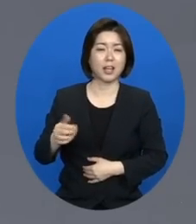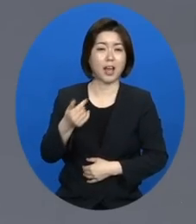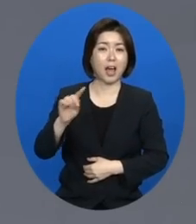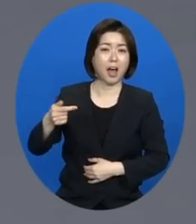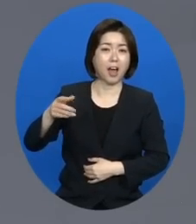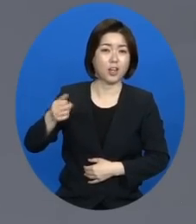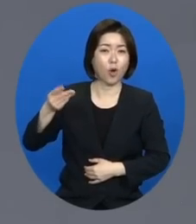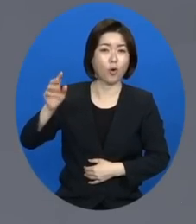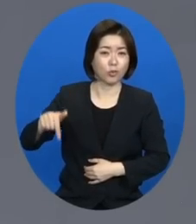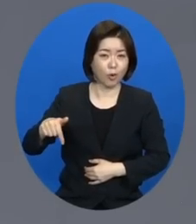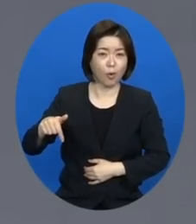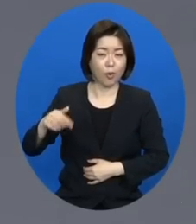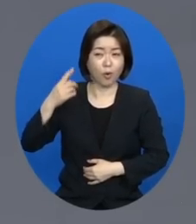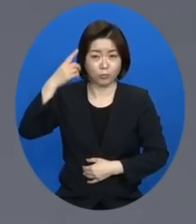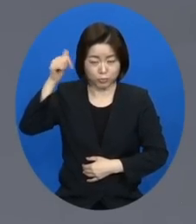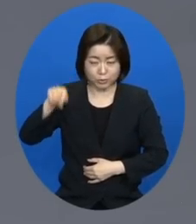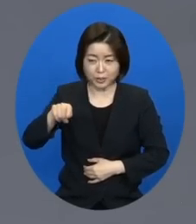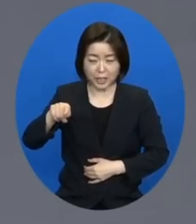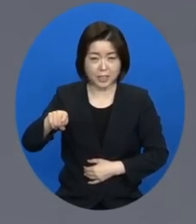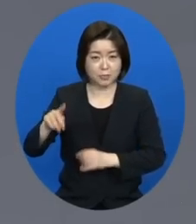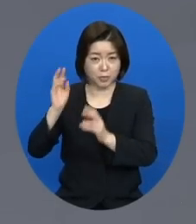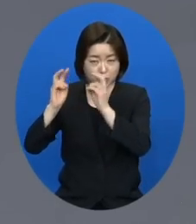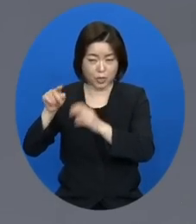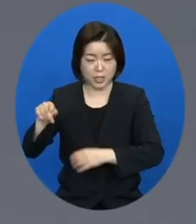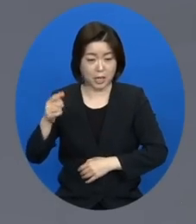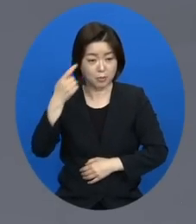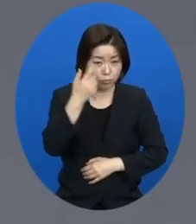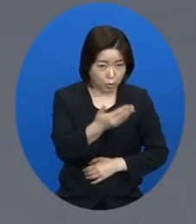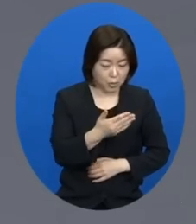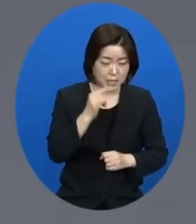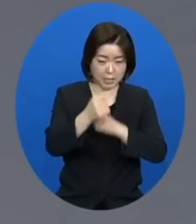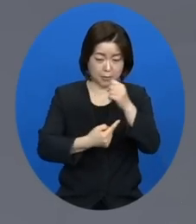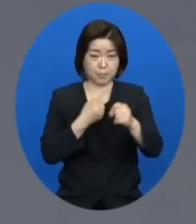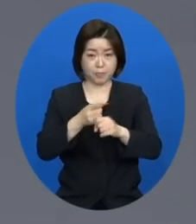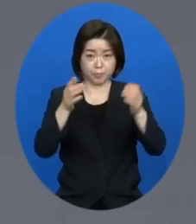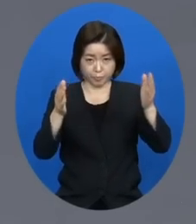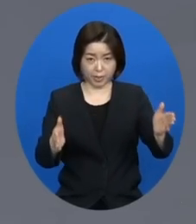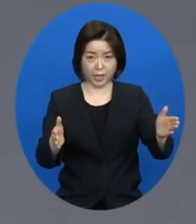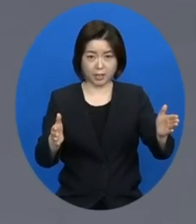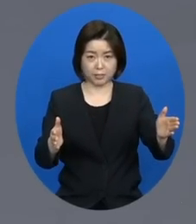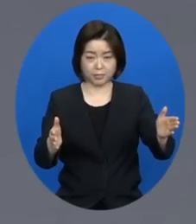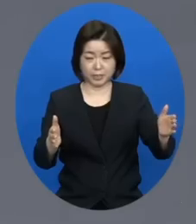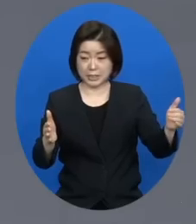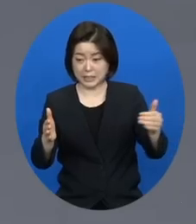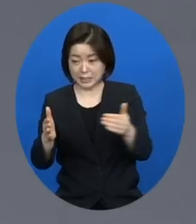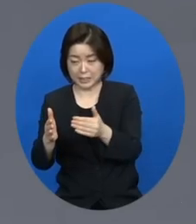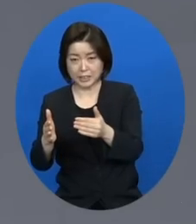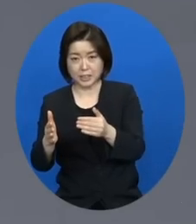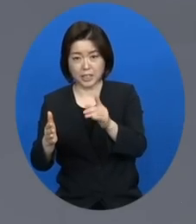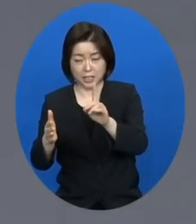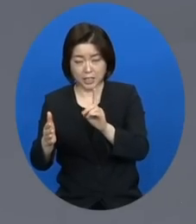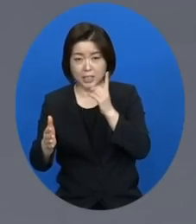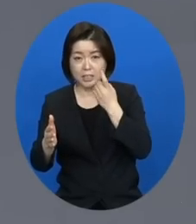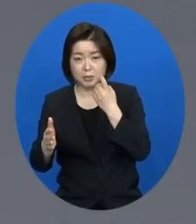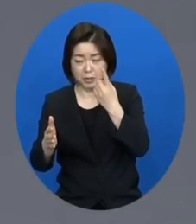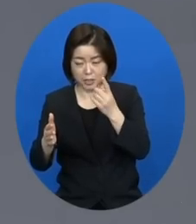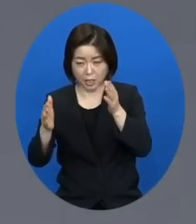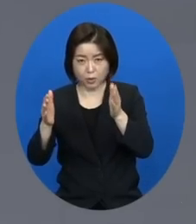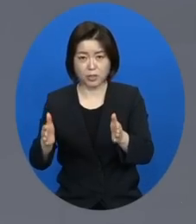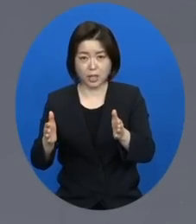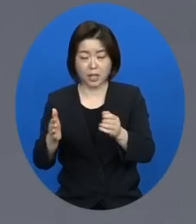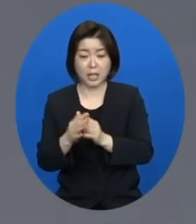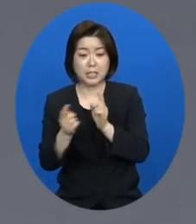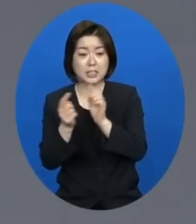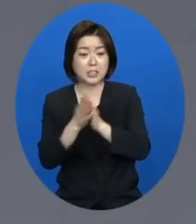하냐면요 당연히 물어보기도 하지만 1년이라고 했잖아요. 그러면 이제 기간이 끝나는 11개월째에 직접